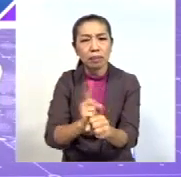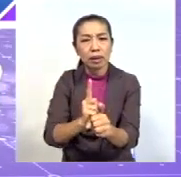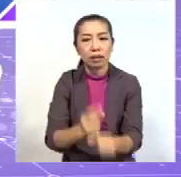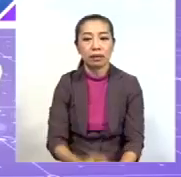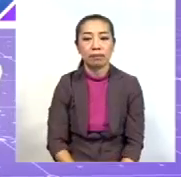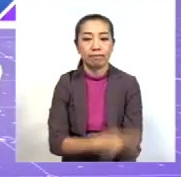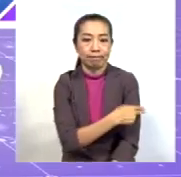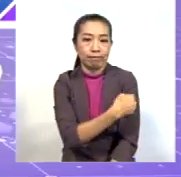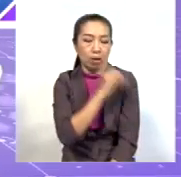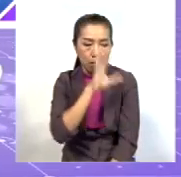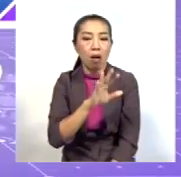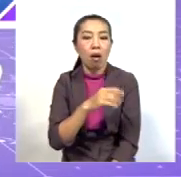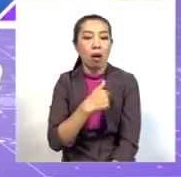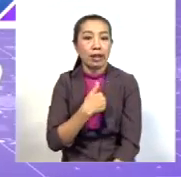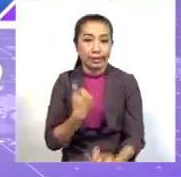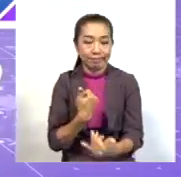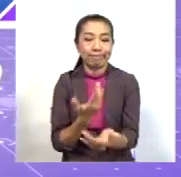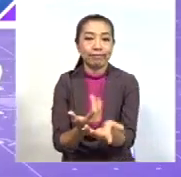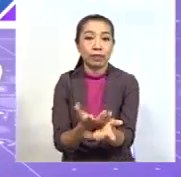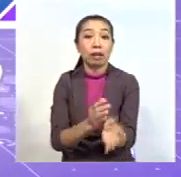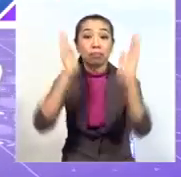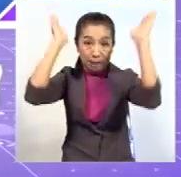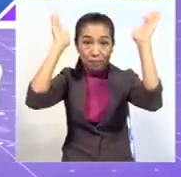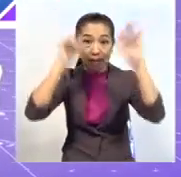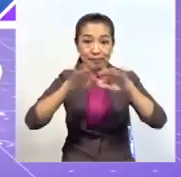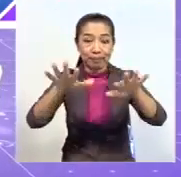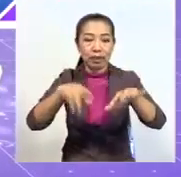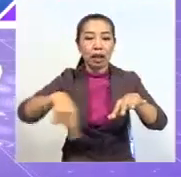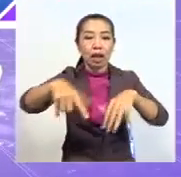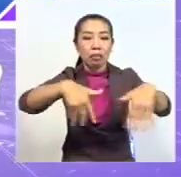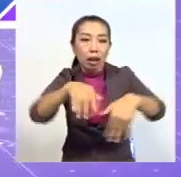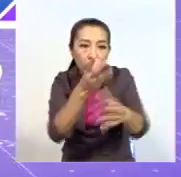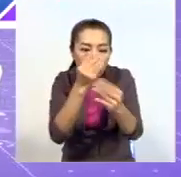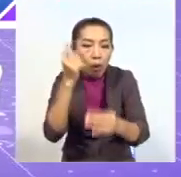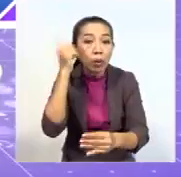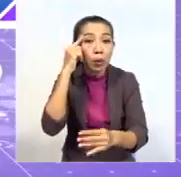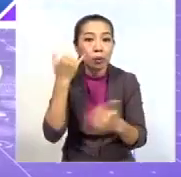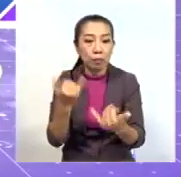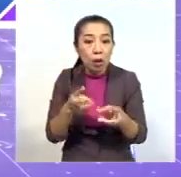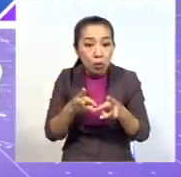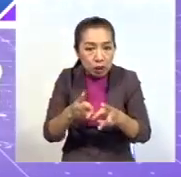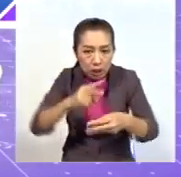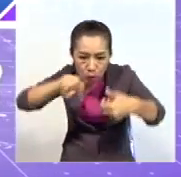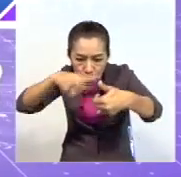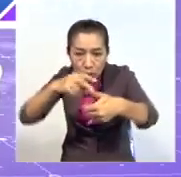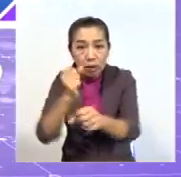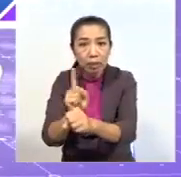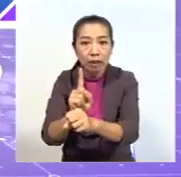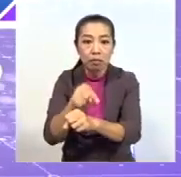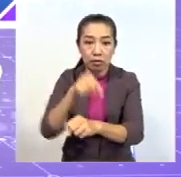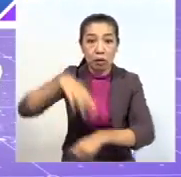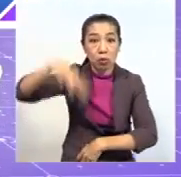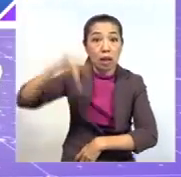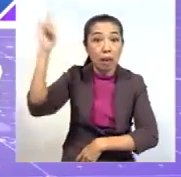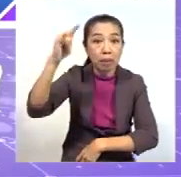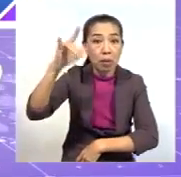ครับอันนี้ก็ถือโอกาสประชาสัมพันธ์และก็สื่อสารให้พี่น้องประชาชนนะครับมาตรการการคัดกรองไม่ได้ดำเนินการเฉพาะในสน